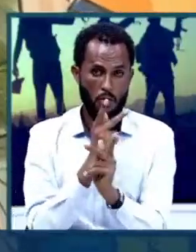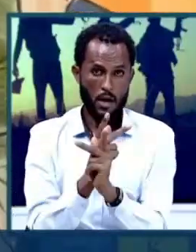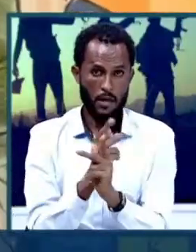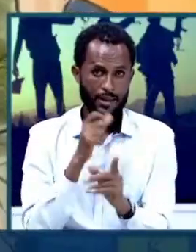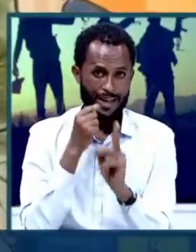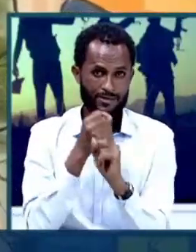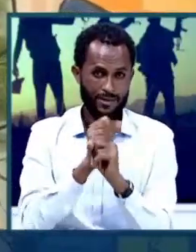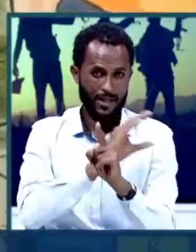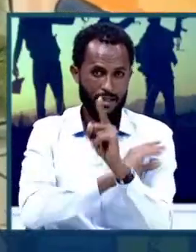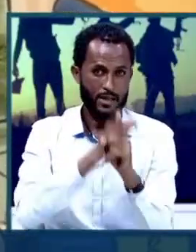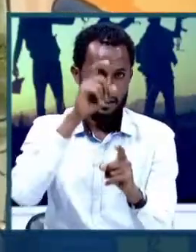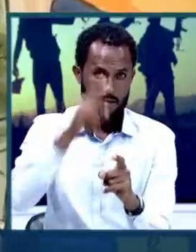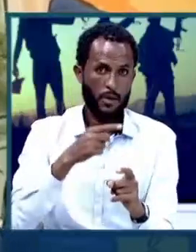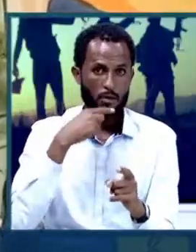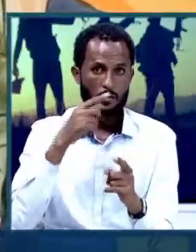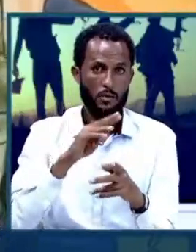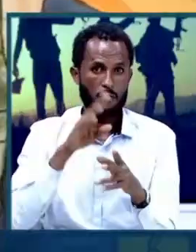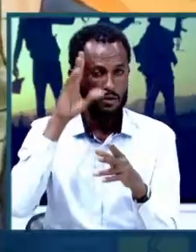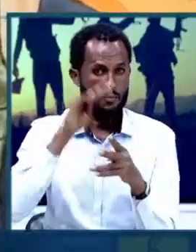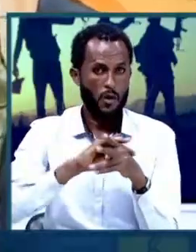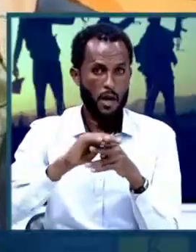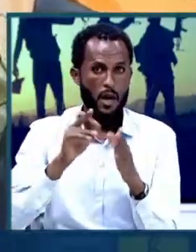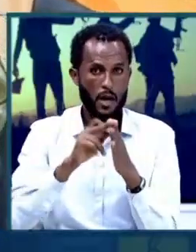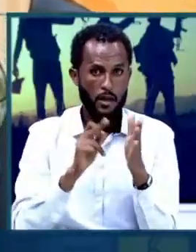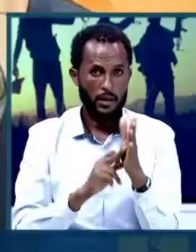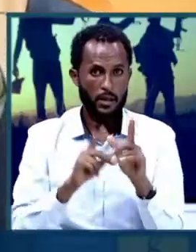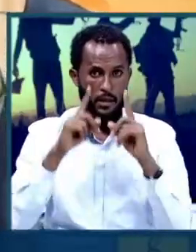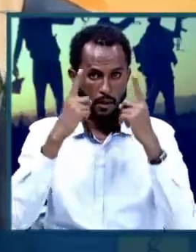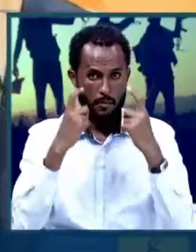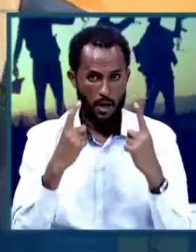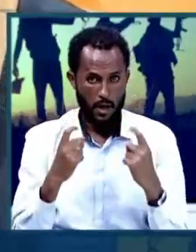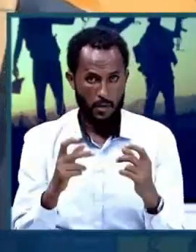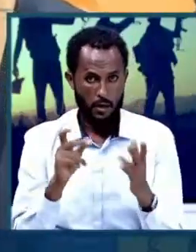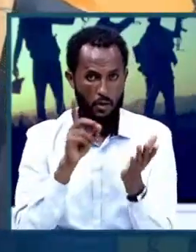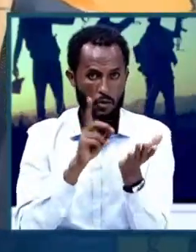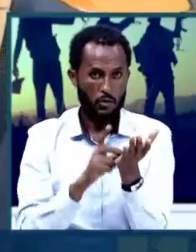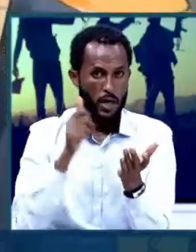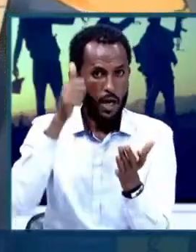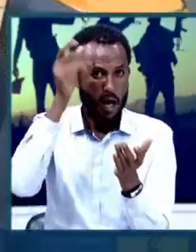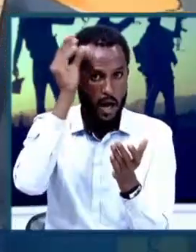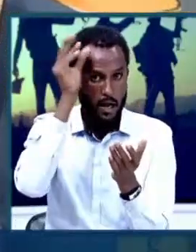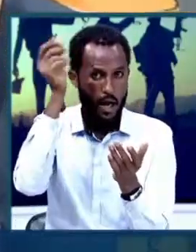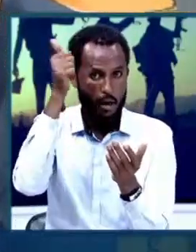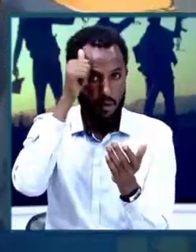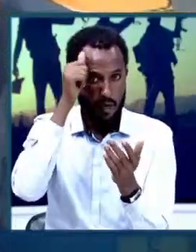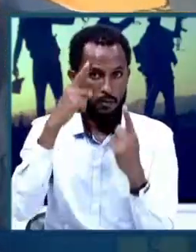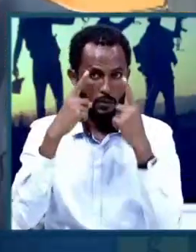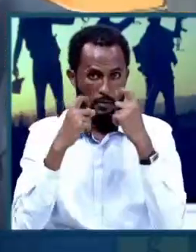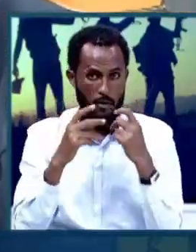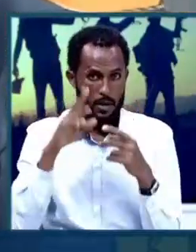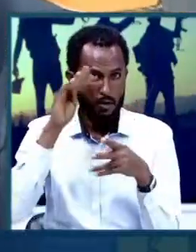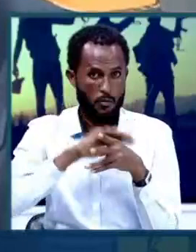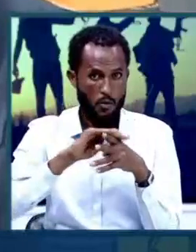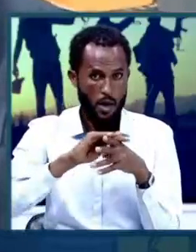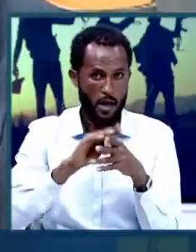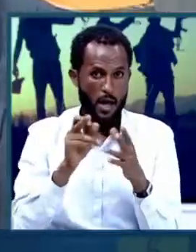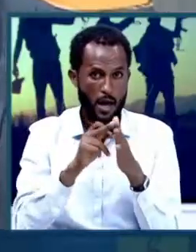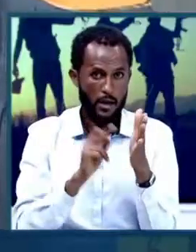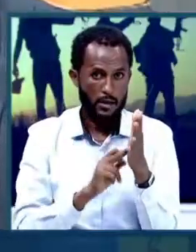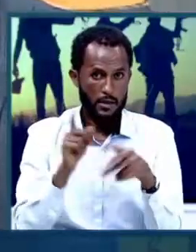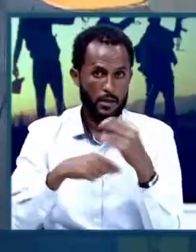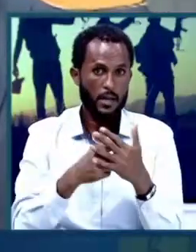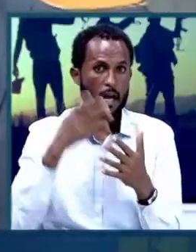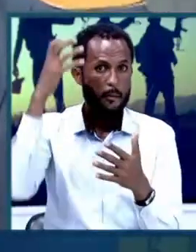ክሕይል ይግባእ ክብሉ በዓል ሞያ ሕግን ተመራማርን ዶክተር ሃይለ ኣብርሃን ተመራማርን በዓል ሞያ ሕግን ስነ